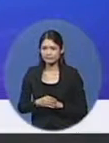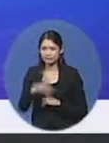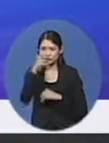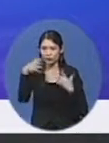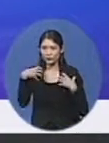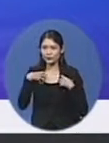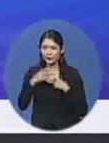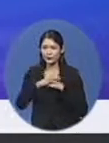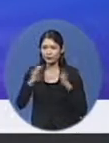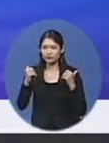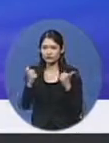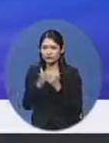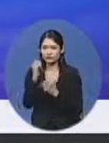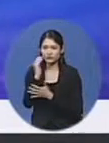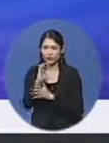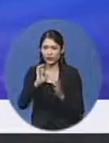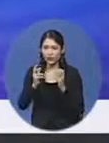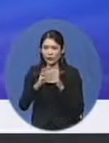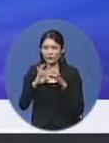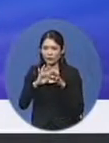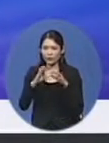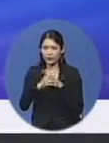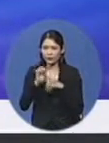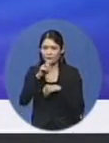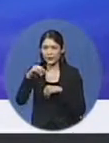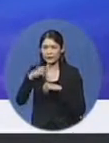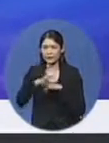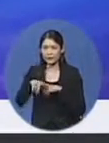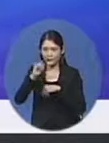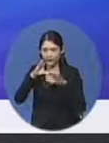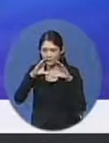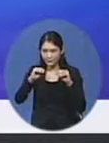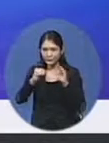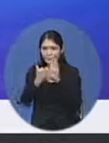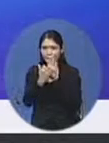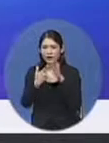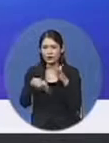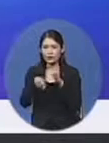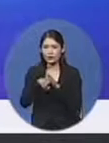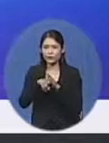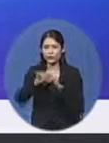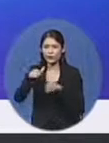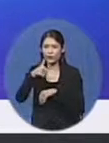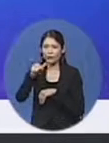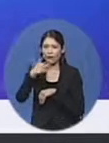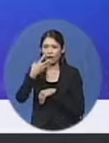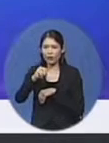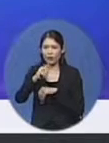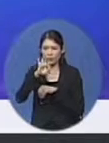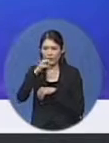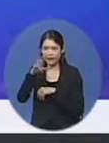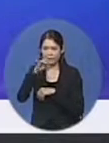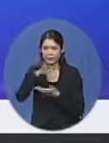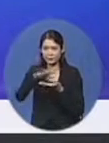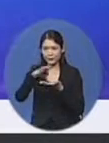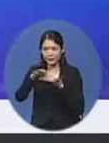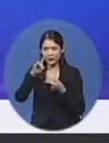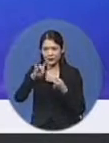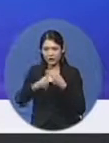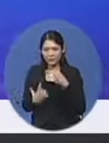정부가 국무회의에서 메르스의 조기 종식을 위한 총력 대응을 위해 505억 원 규모의 예비비 지출안을